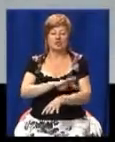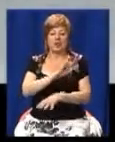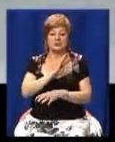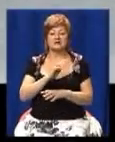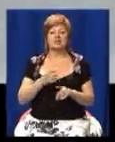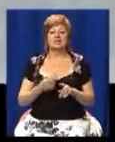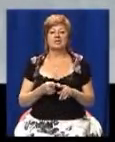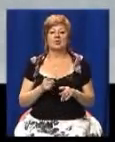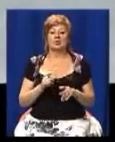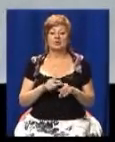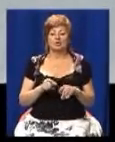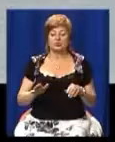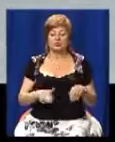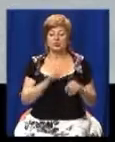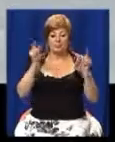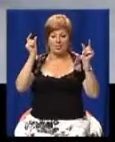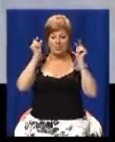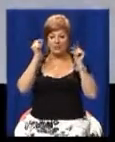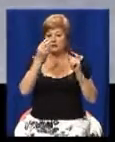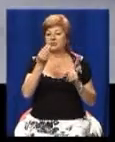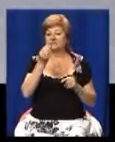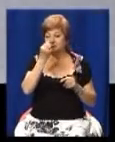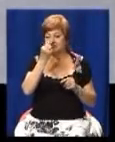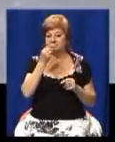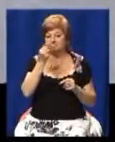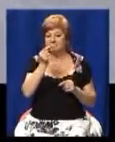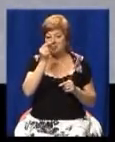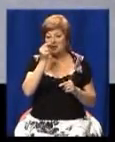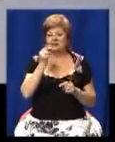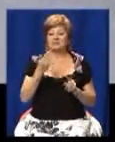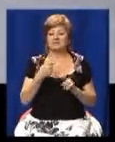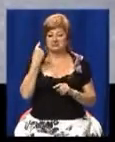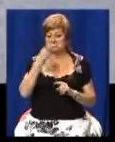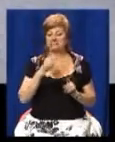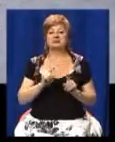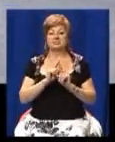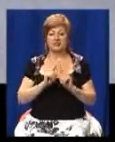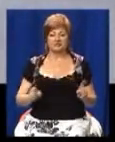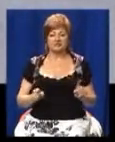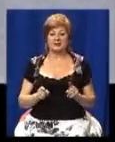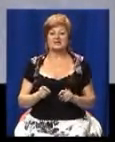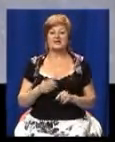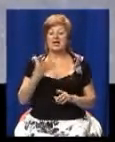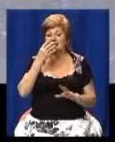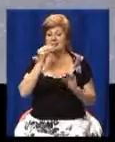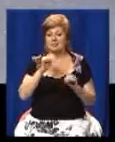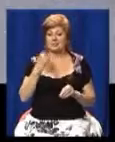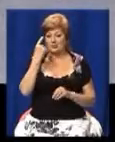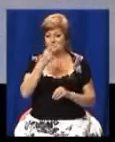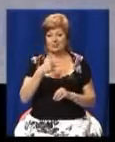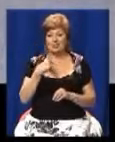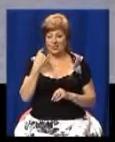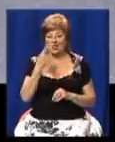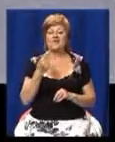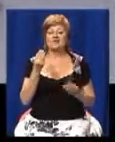Зморшкувата мордочка, маленькі вуха і кирпатий ніс придають шарпею дивовижного вигляду. Не звертаючи на зовнішню суворість, собачки